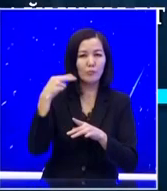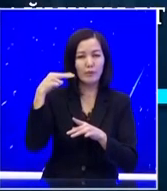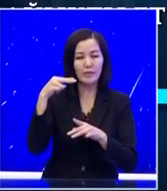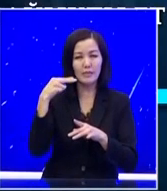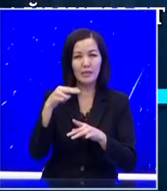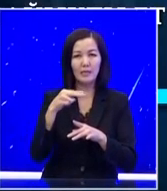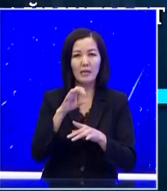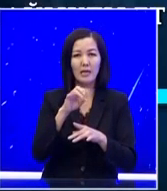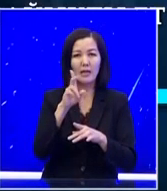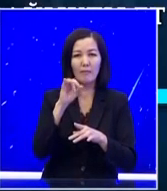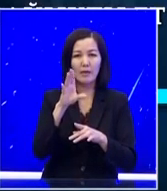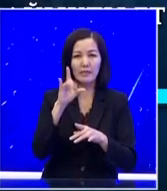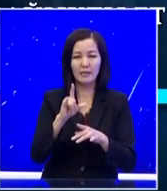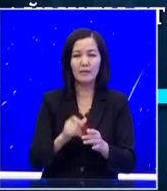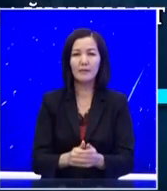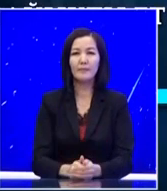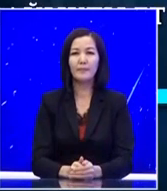президенті, елбасы.